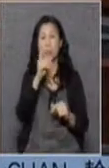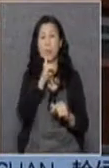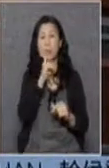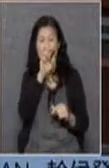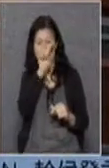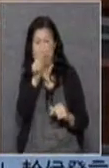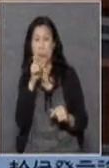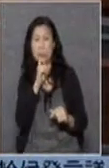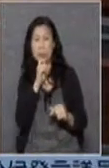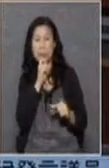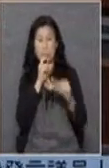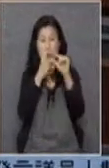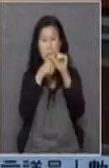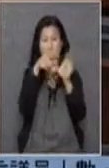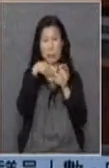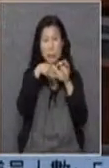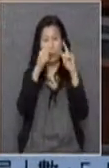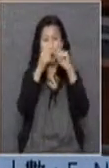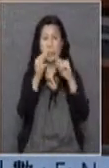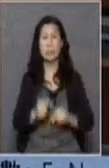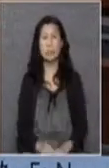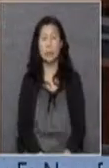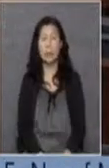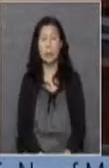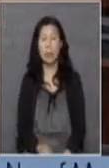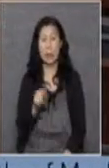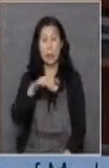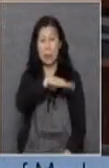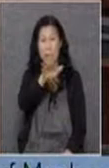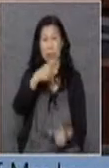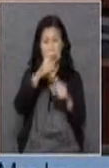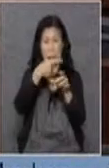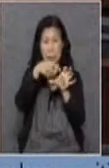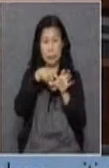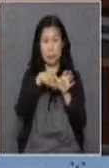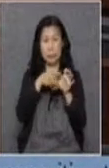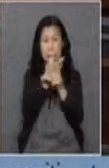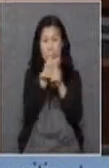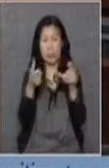呢是這個中產。他們每月的收入呢是